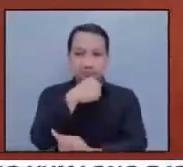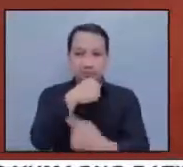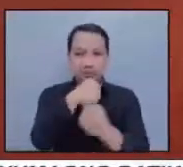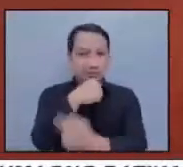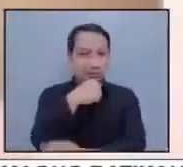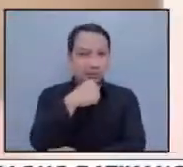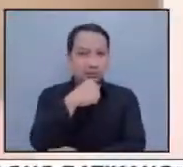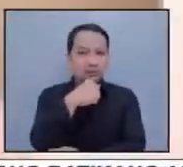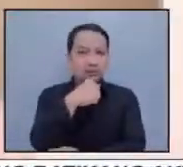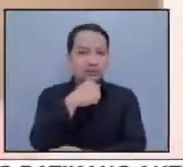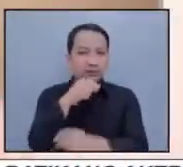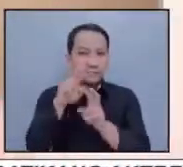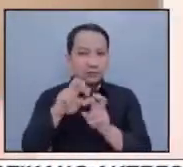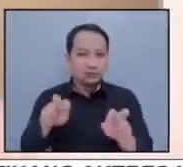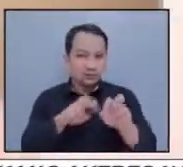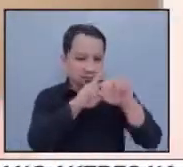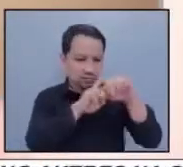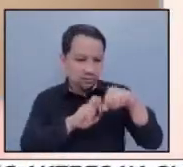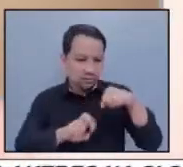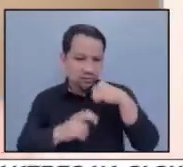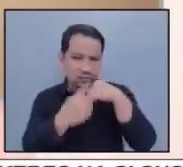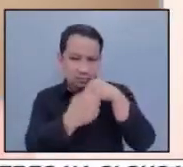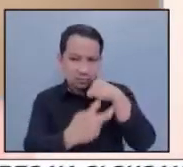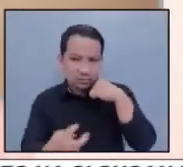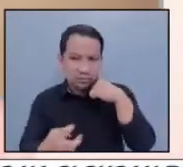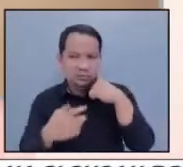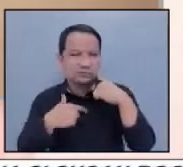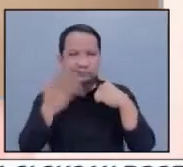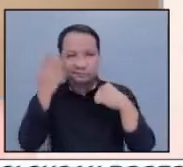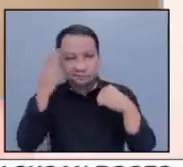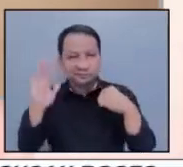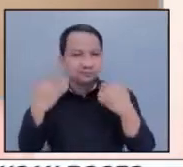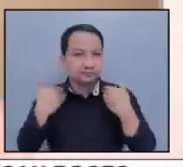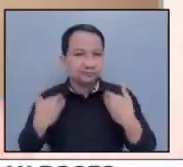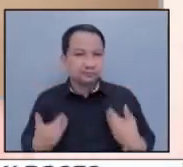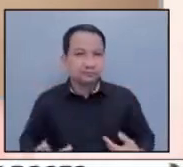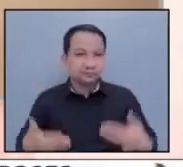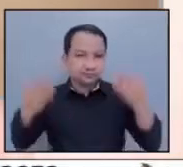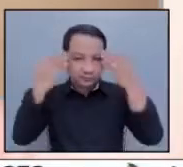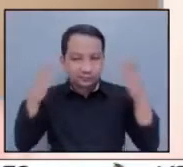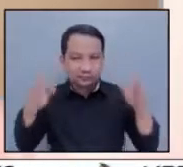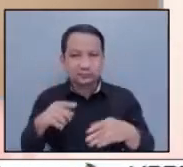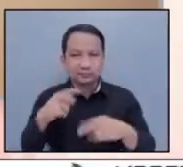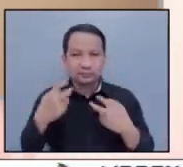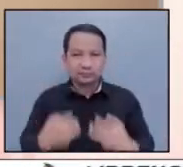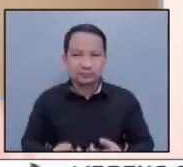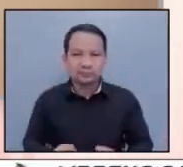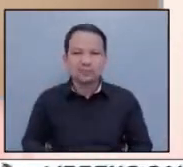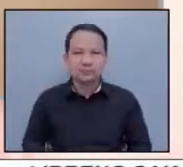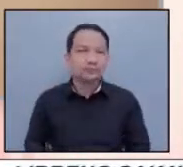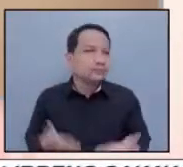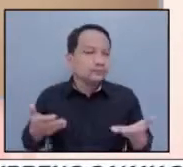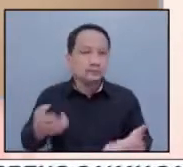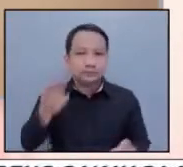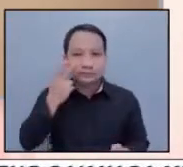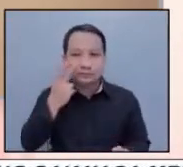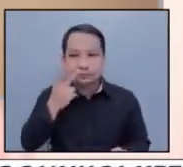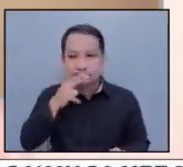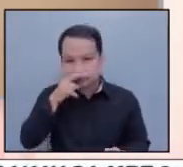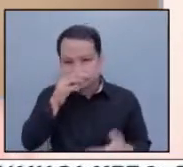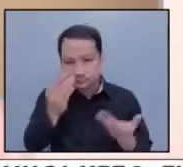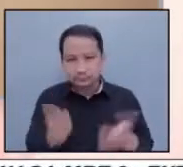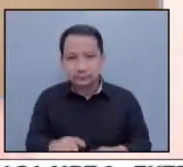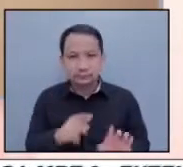Extreme po wala sila makita na sa katuwan ko po eh. Kaya yung fracture ko po sa katuwan, wala sila nakita. At extreme po